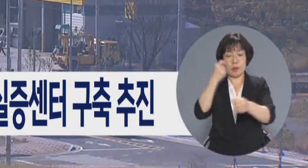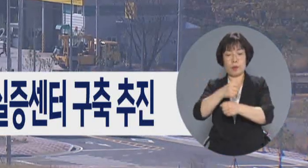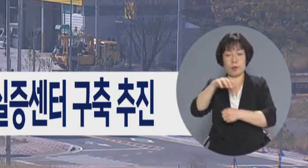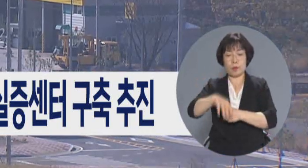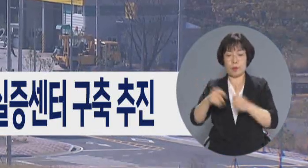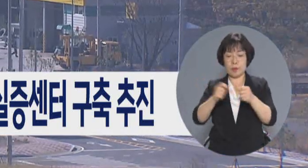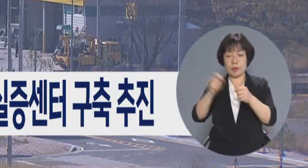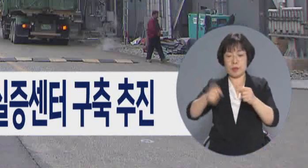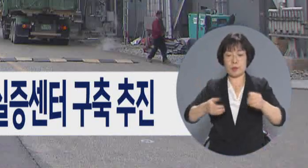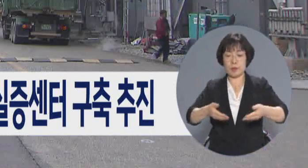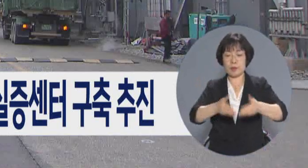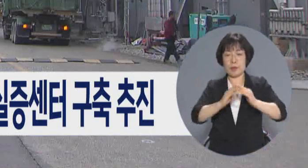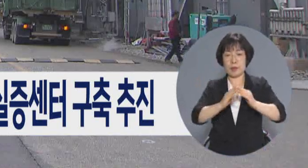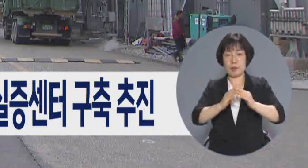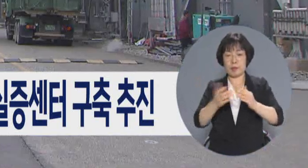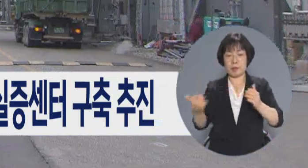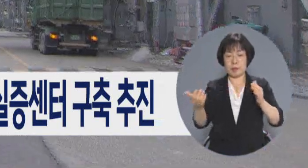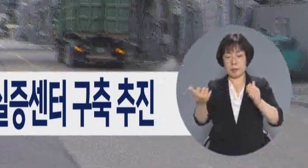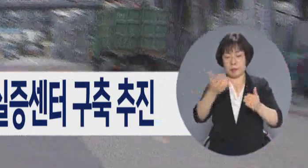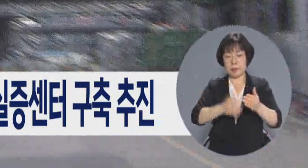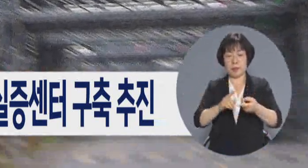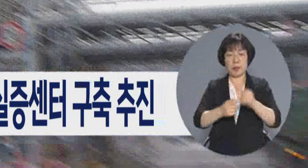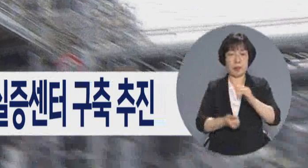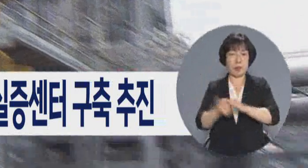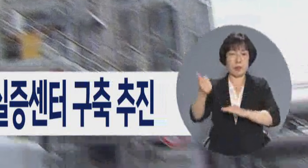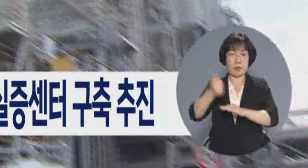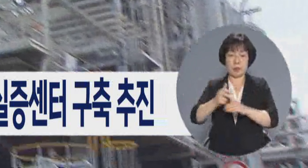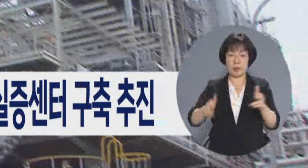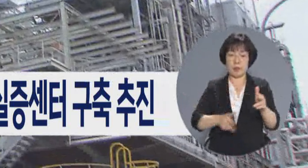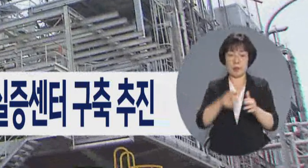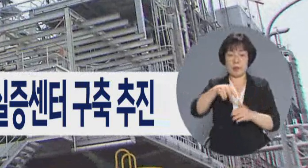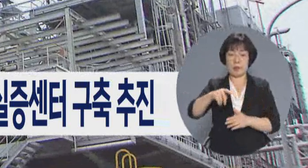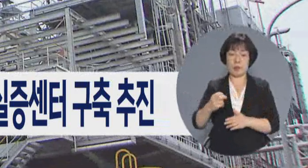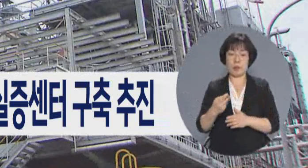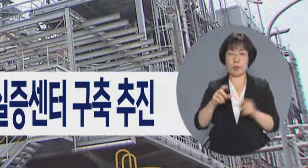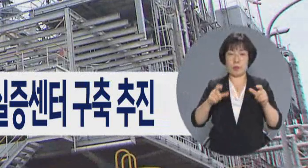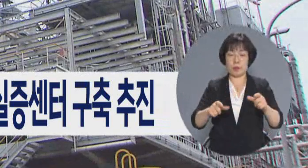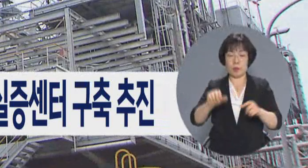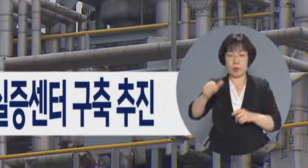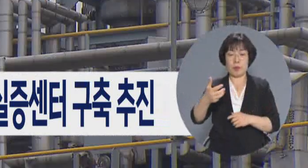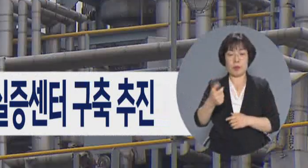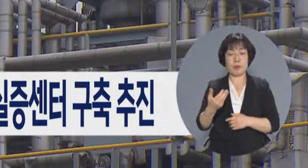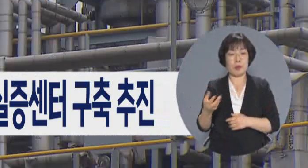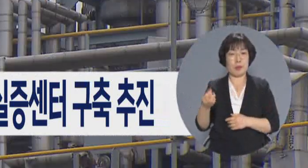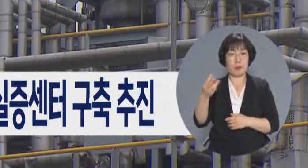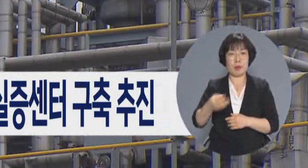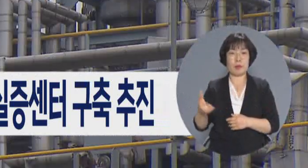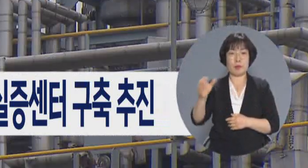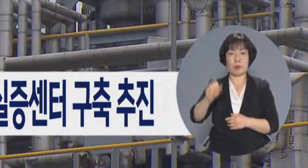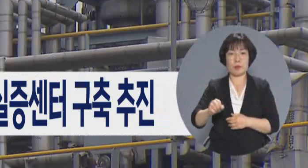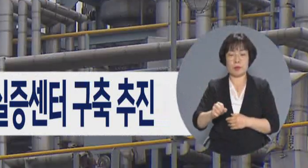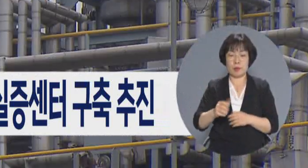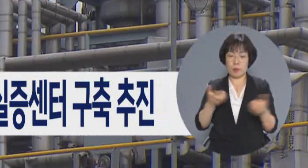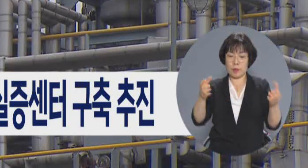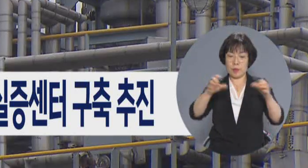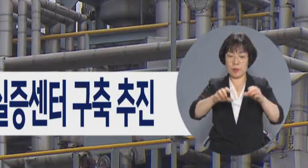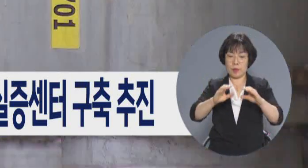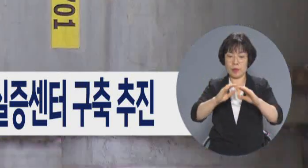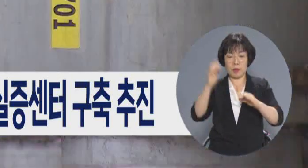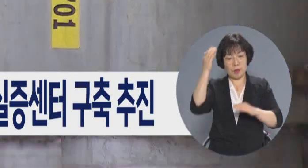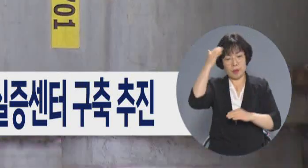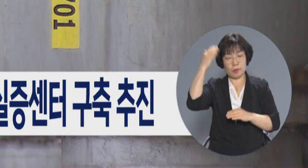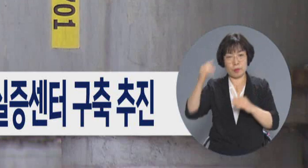분원 유치에 성공했으며 산단 내 삼동지구에 563억 원을 투자해 화학 분야로는 국내